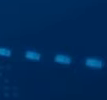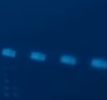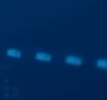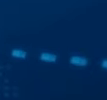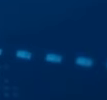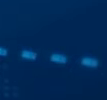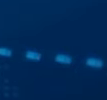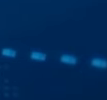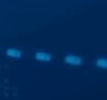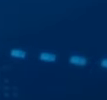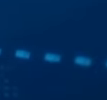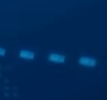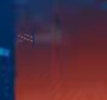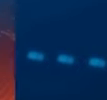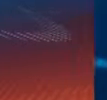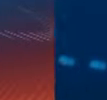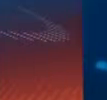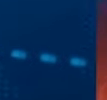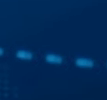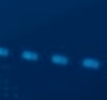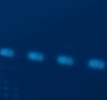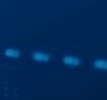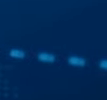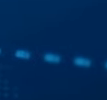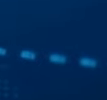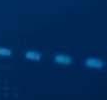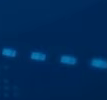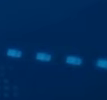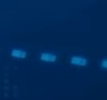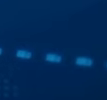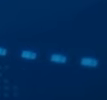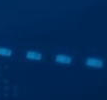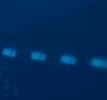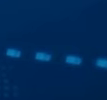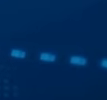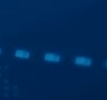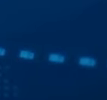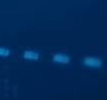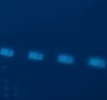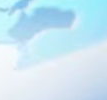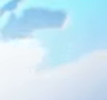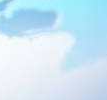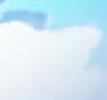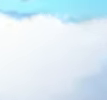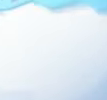Ресей рублі 5 теңге 15 тиын, Қытай юаны 52 теңге 65 тиын.